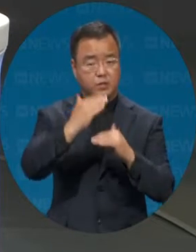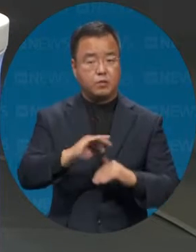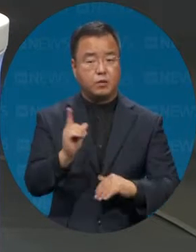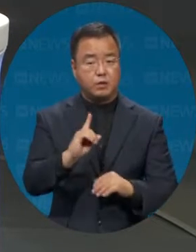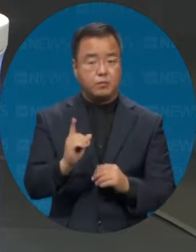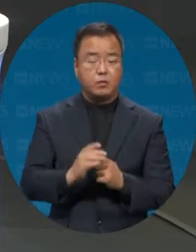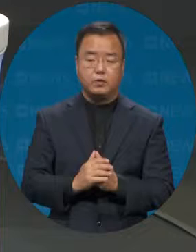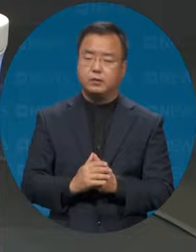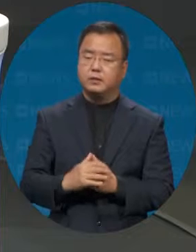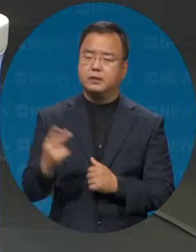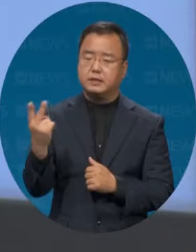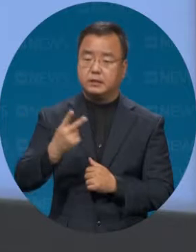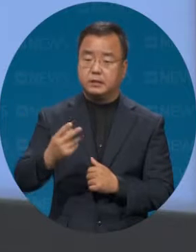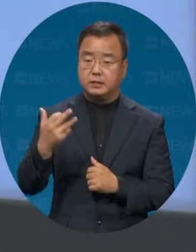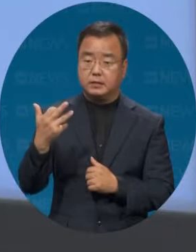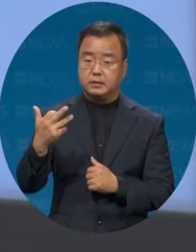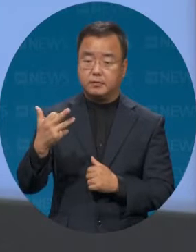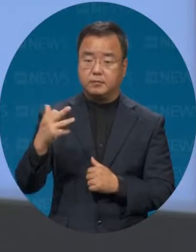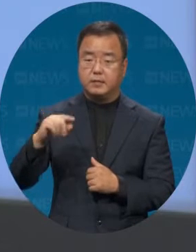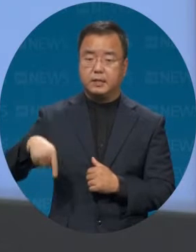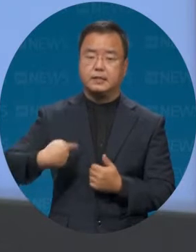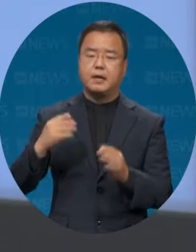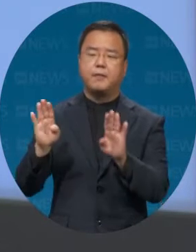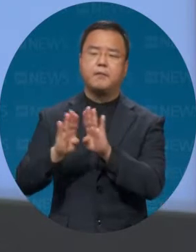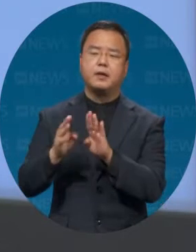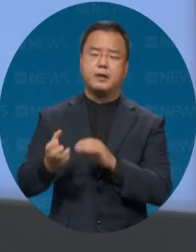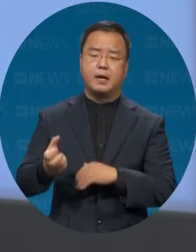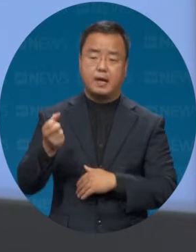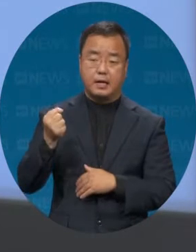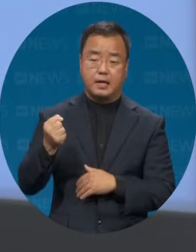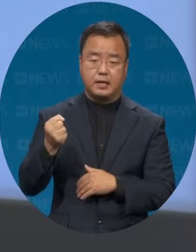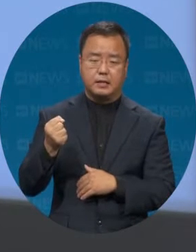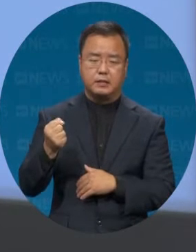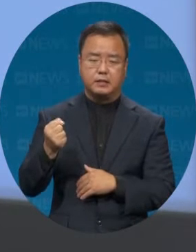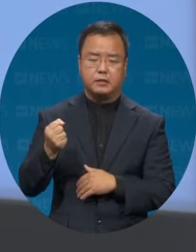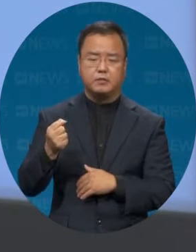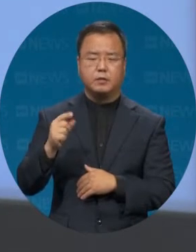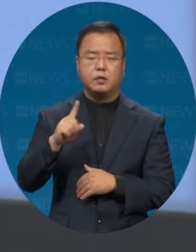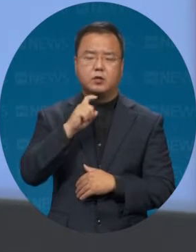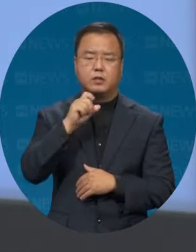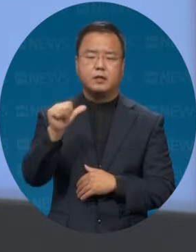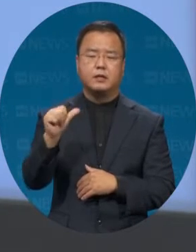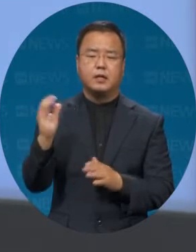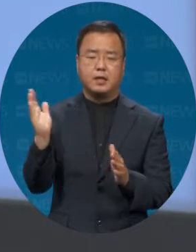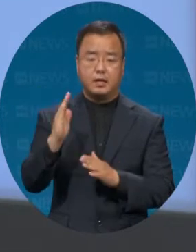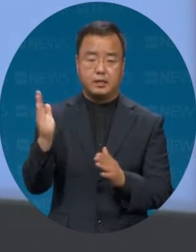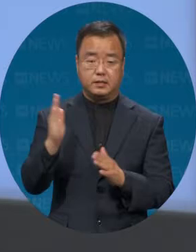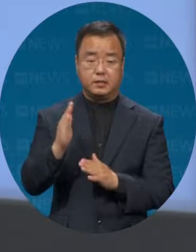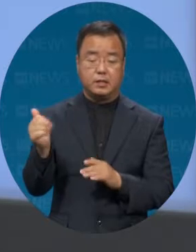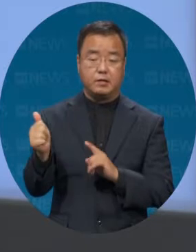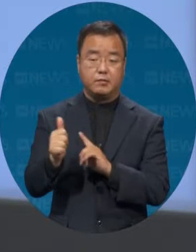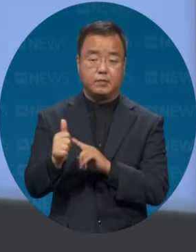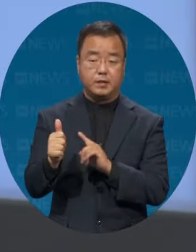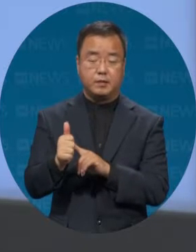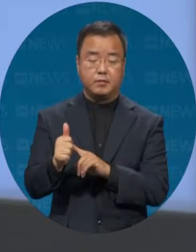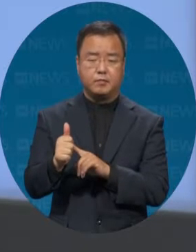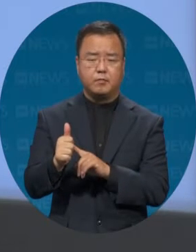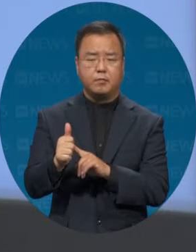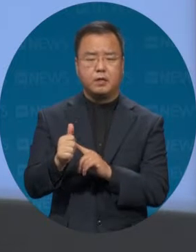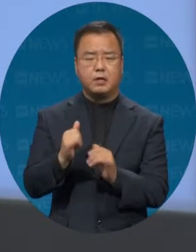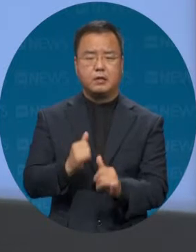4 지난 2018 년 이 자폐증을 앓고 있던 영국 썰이 주에 15살 학생 1 프렌시스 로즈 토마스가